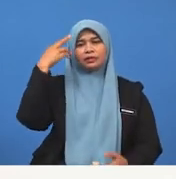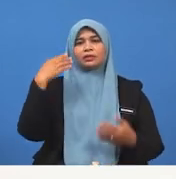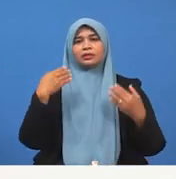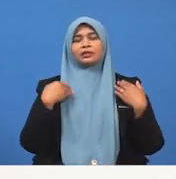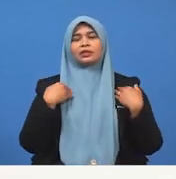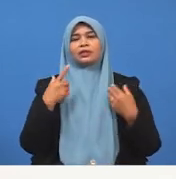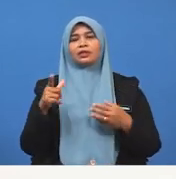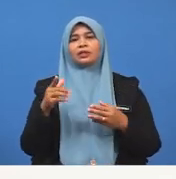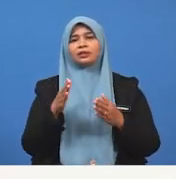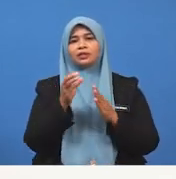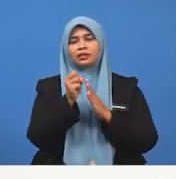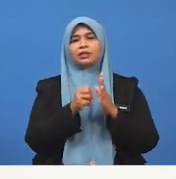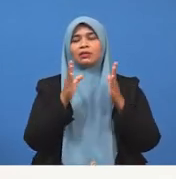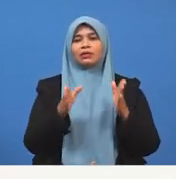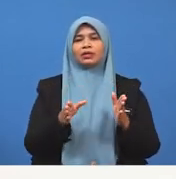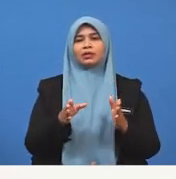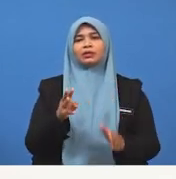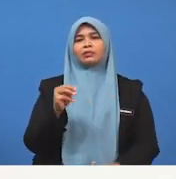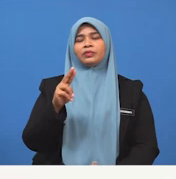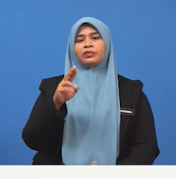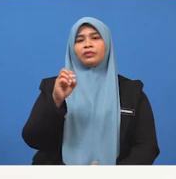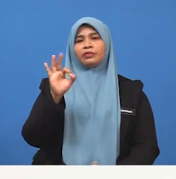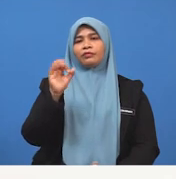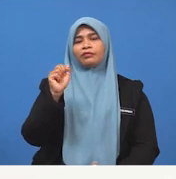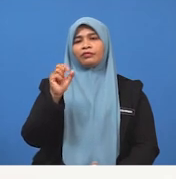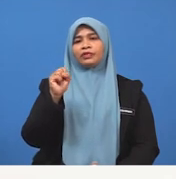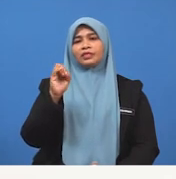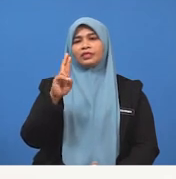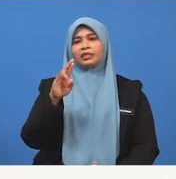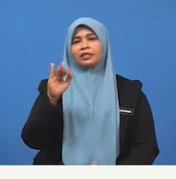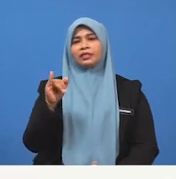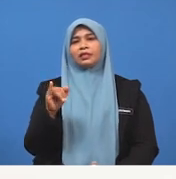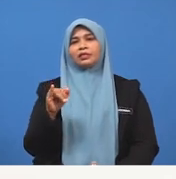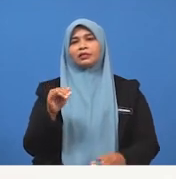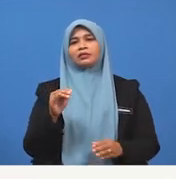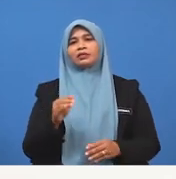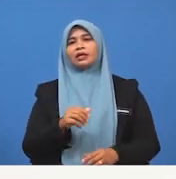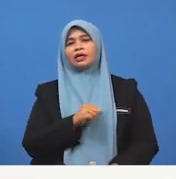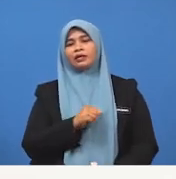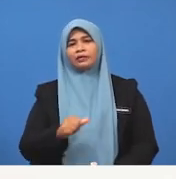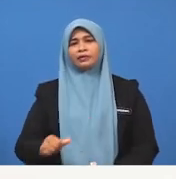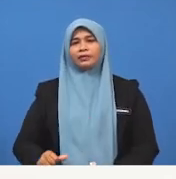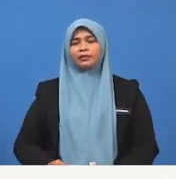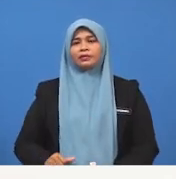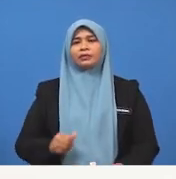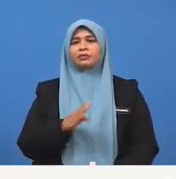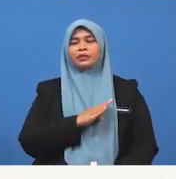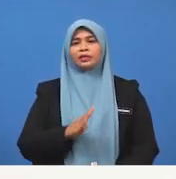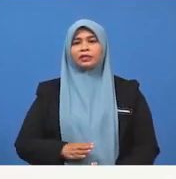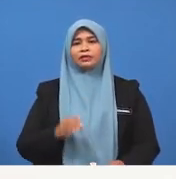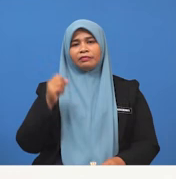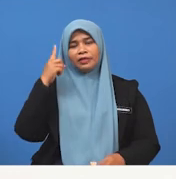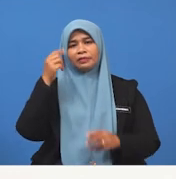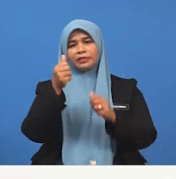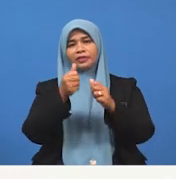seorang mufassir al-quran yang ulung kerana Baginda memahami setiap ayat Alquran yang